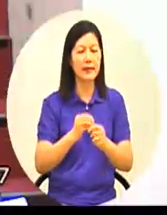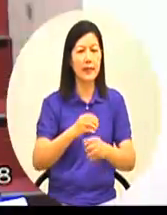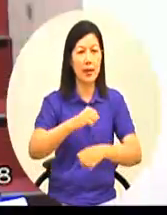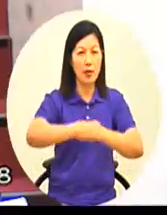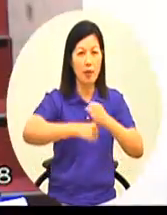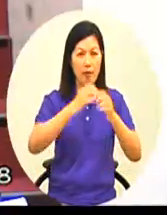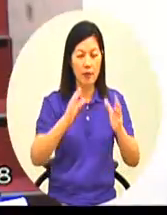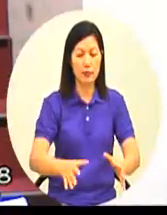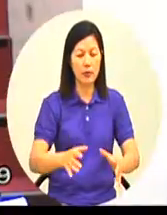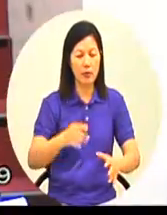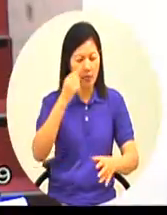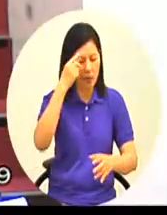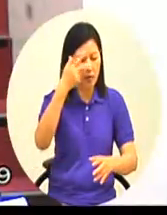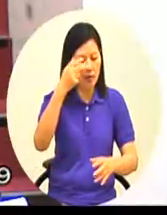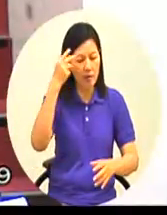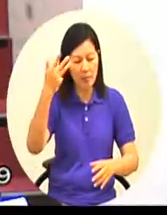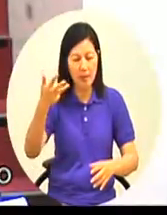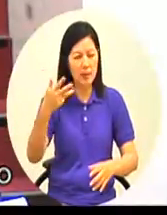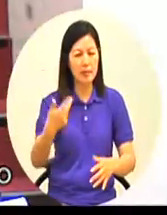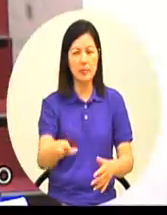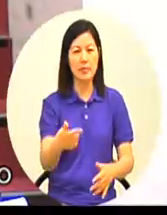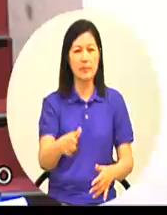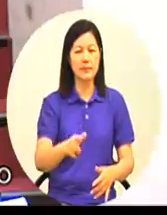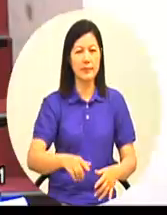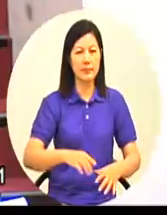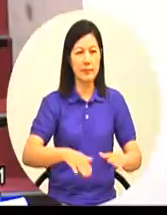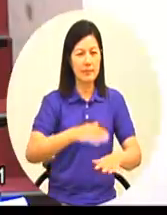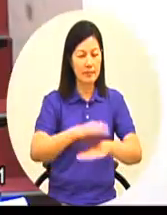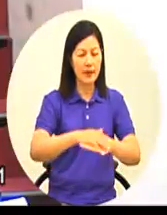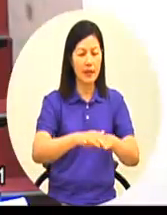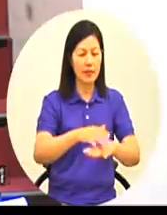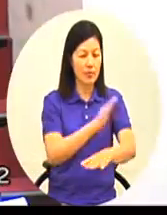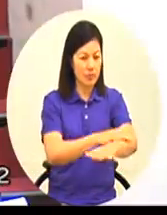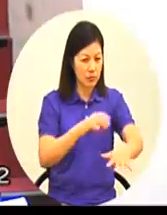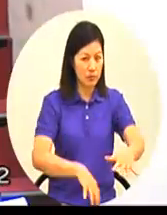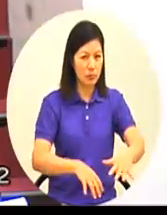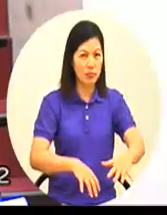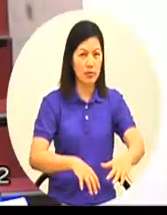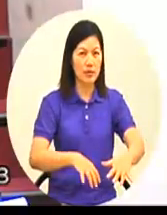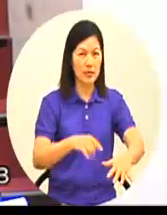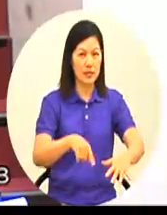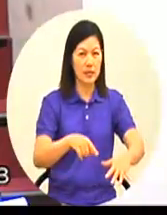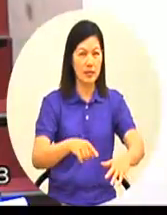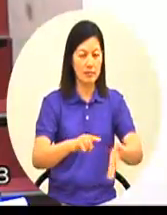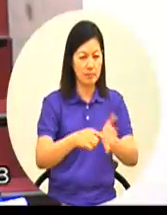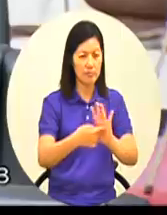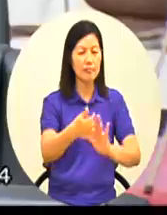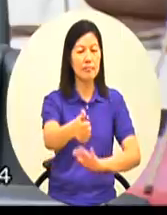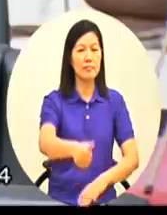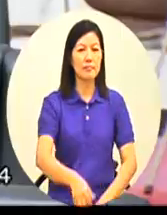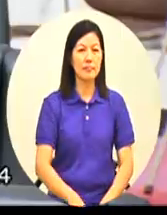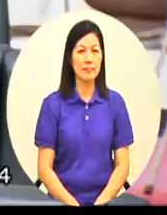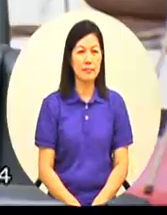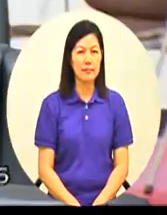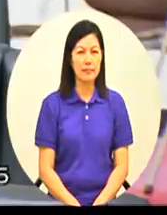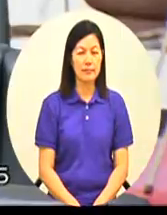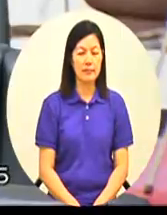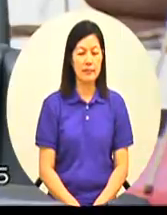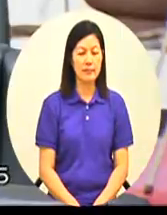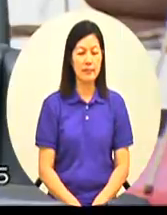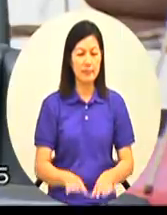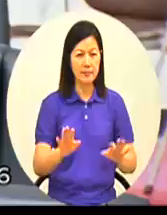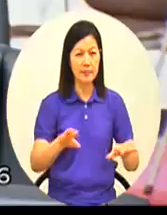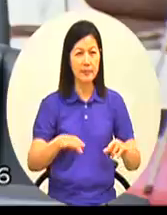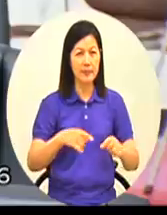天、七天、八天的庆典，我们是希望让它成为一个左营非常重要的一个。 局长，你请坐哈。确实，今年的